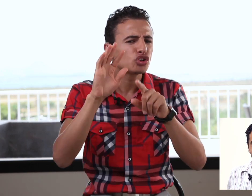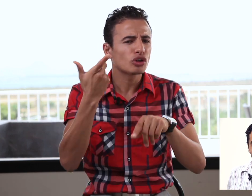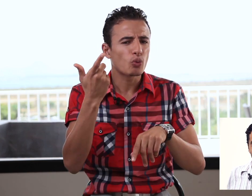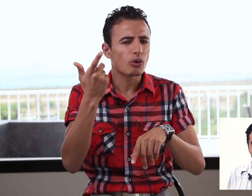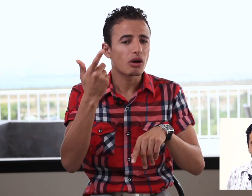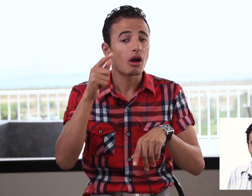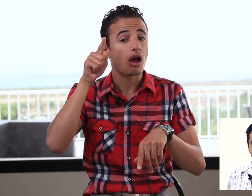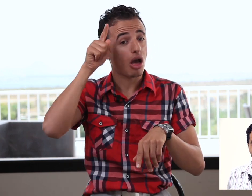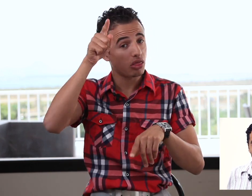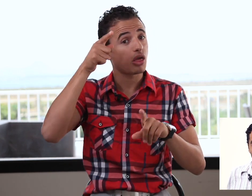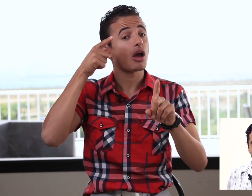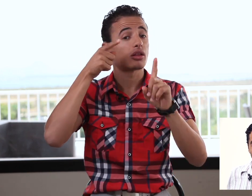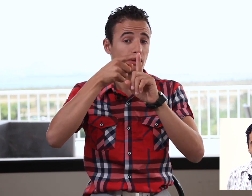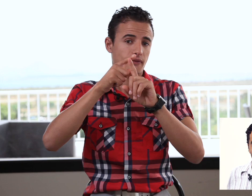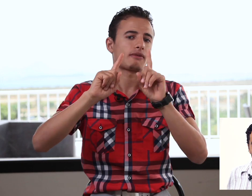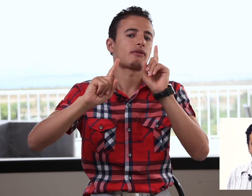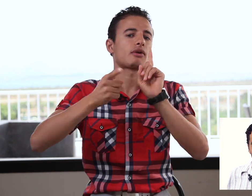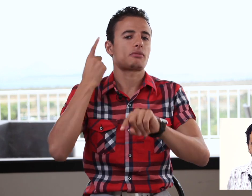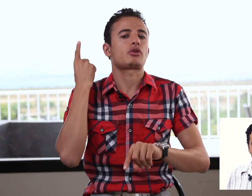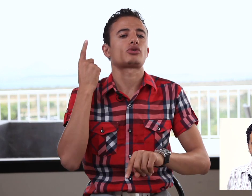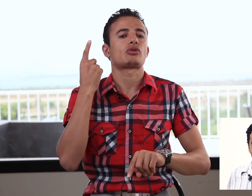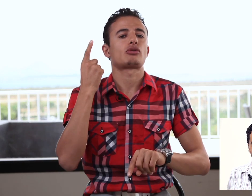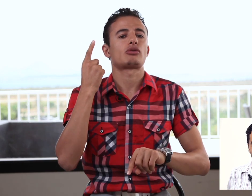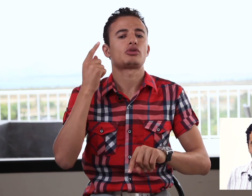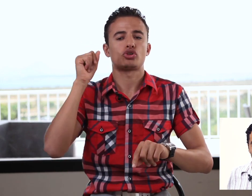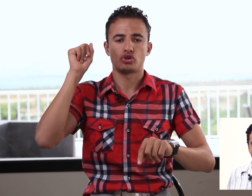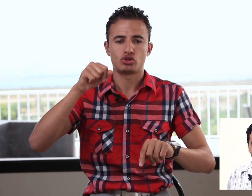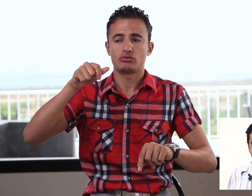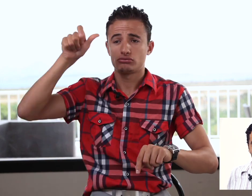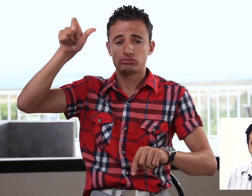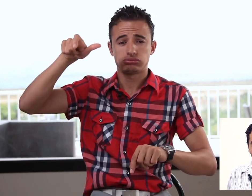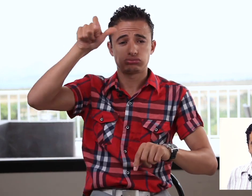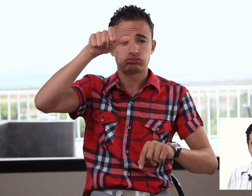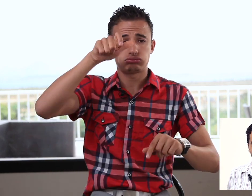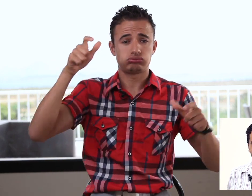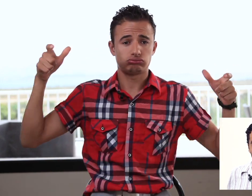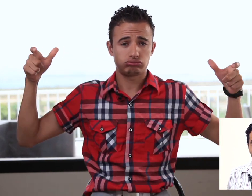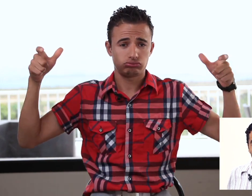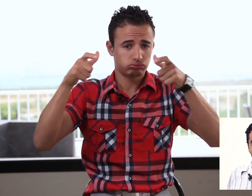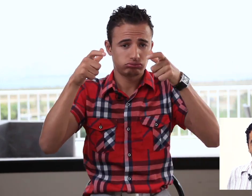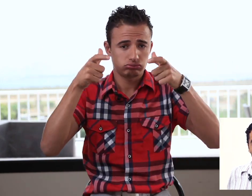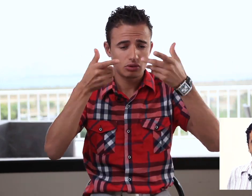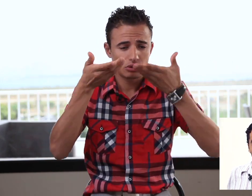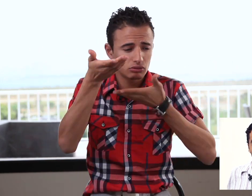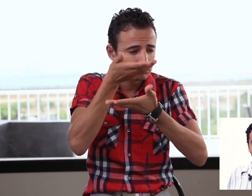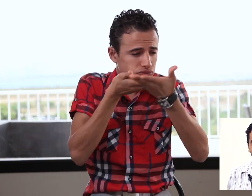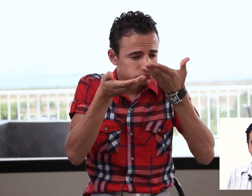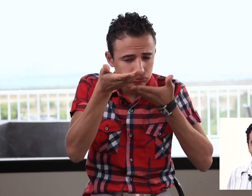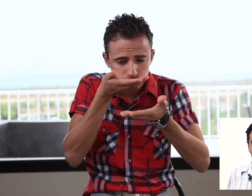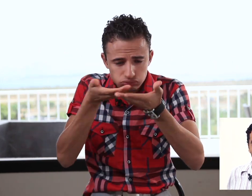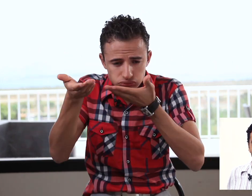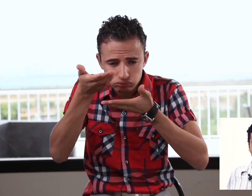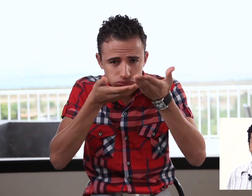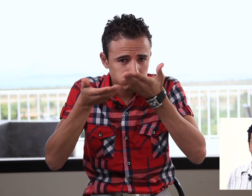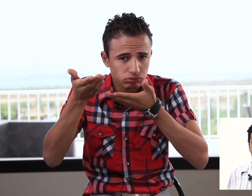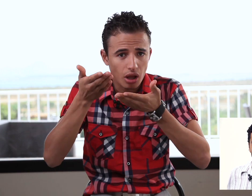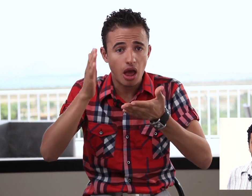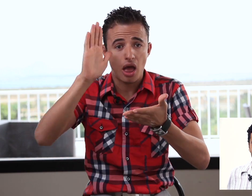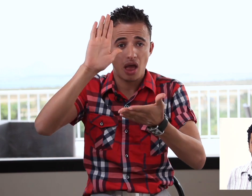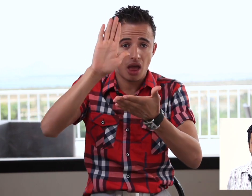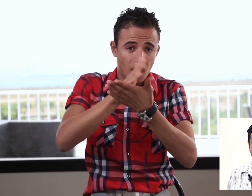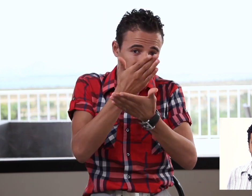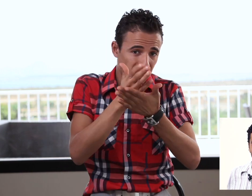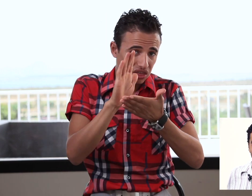التاسيسي شنو هو بالضبط؟ والاشخاص في المجلس التاسيسي شكون؟ الاشخاص في المجلس التاسيسي هما منتخبين